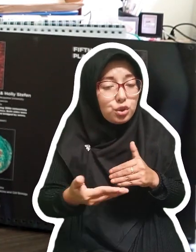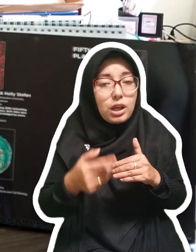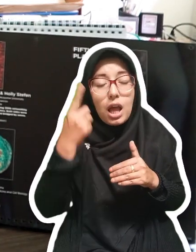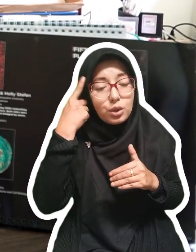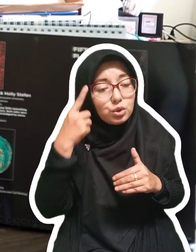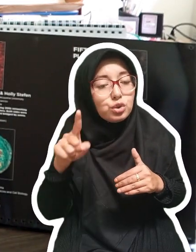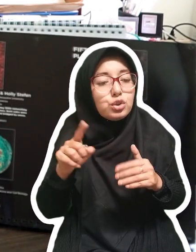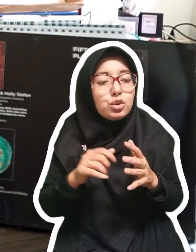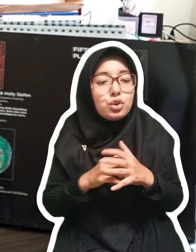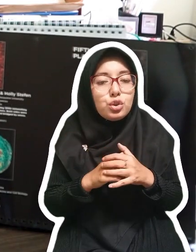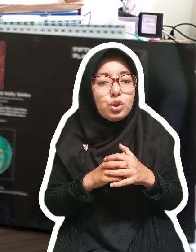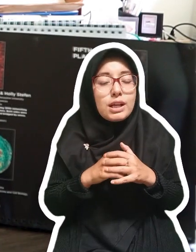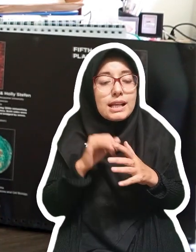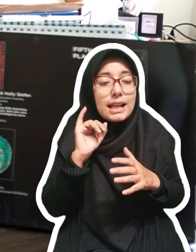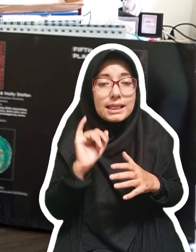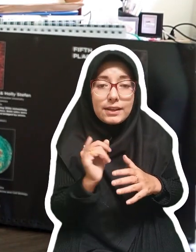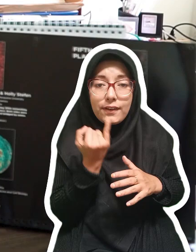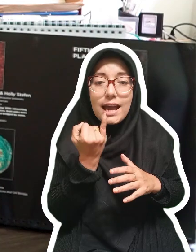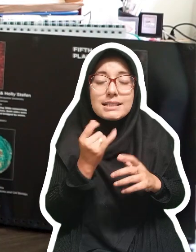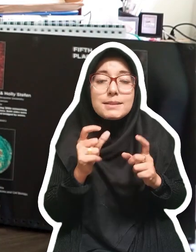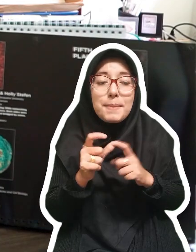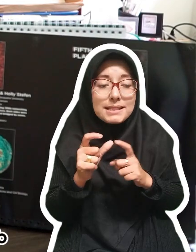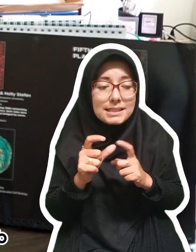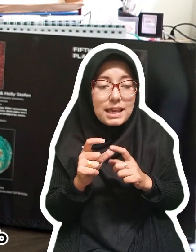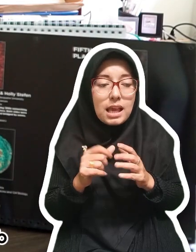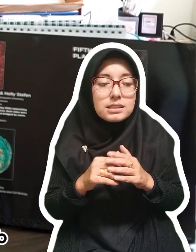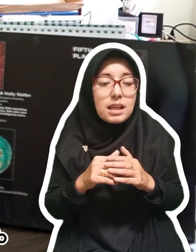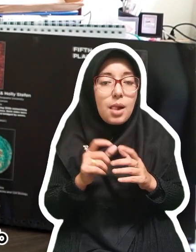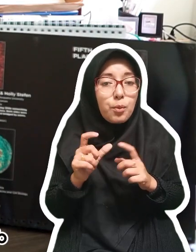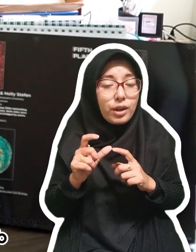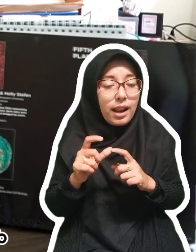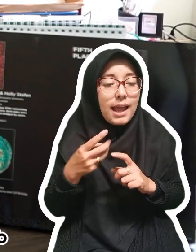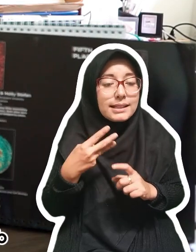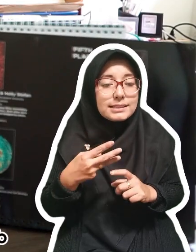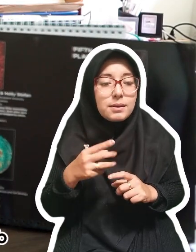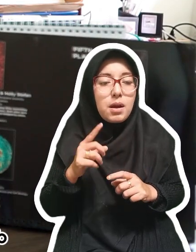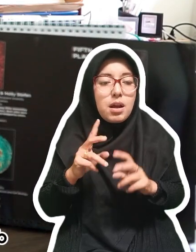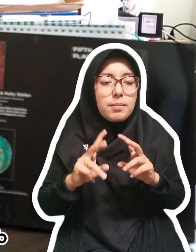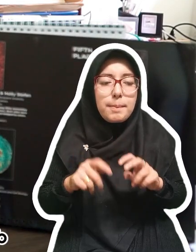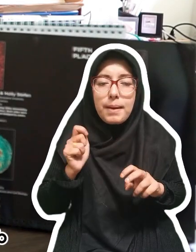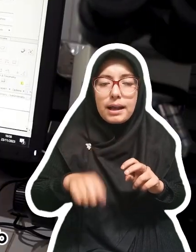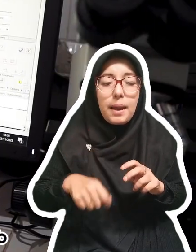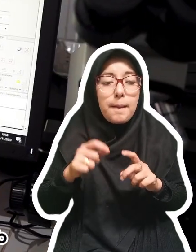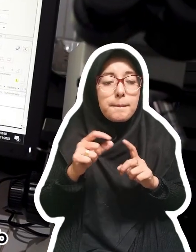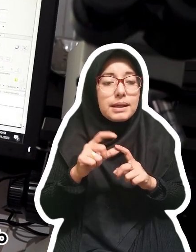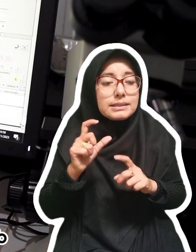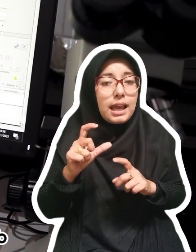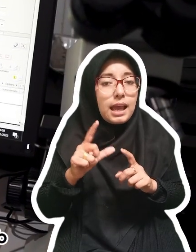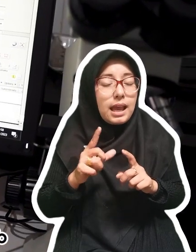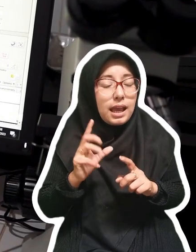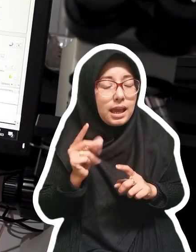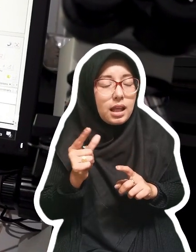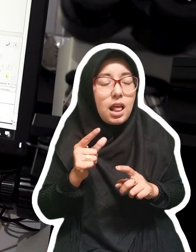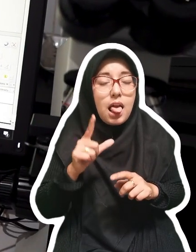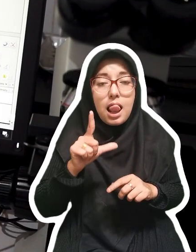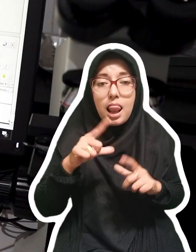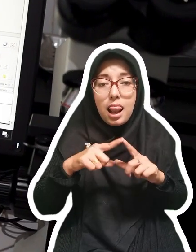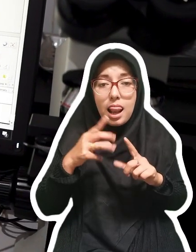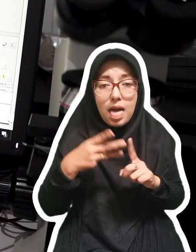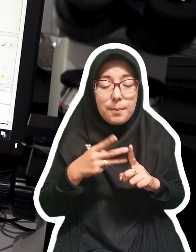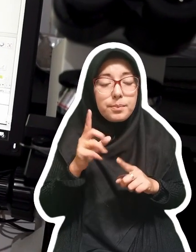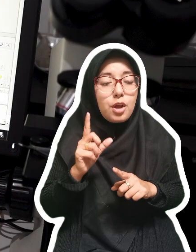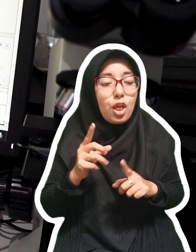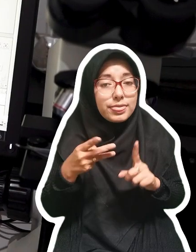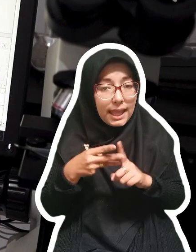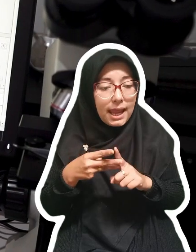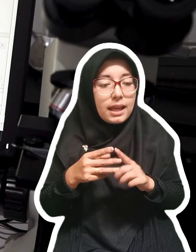dilanjutkan untuk identifikasi spesies Salmonella enteritidis menggunakan uji PCR di lab biotek.